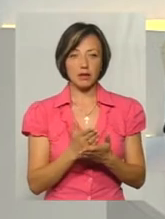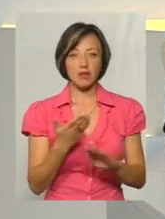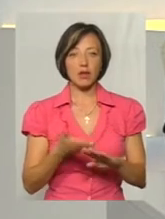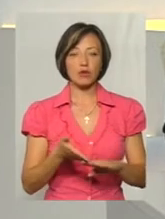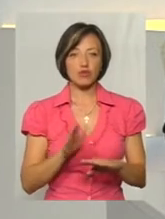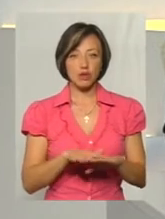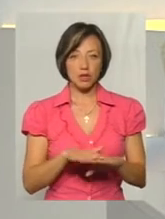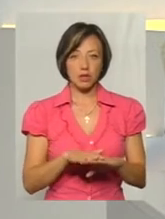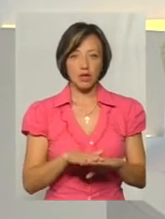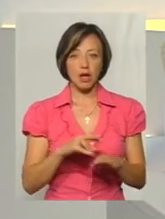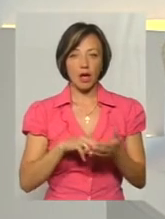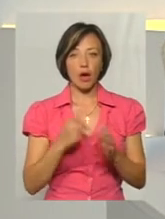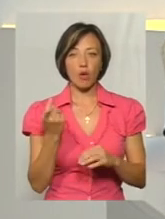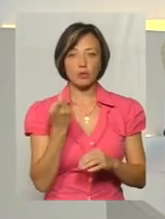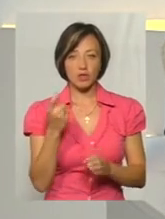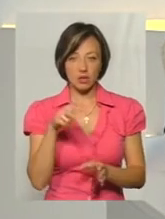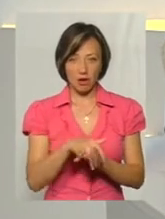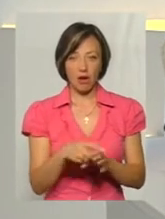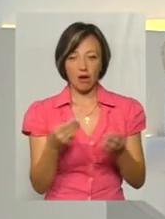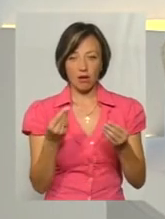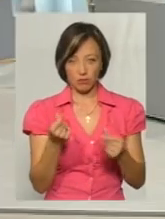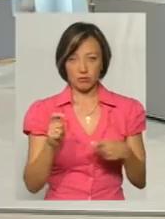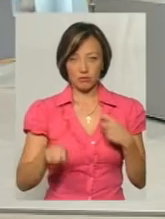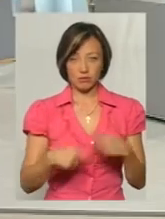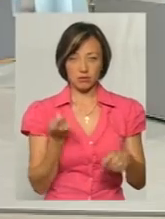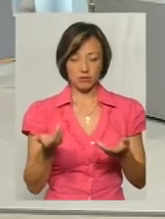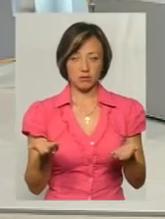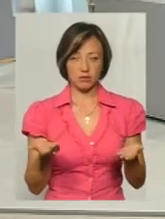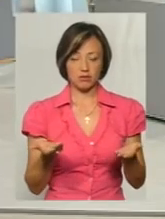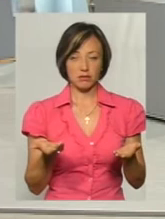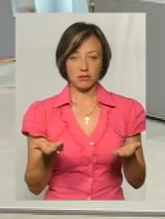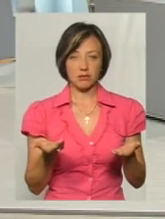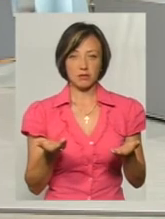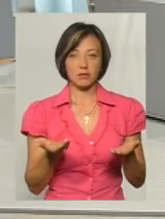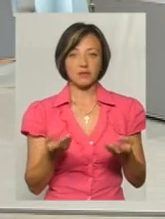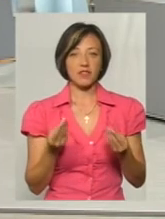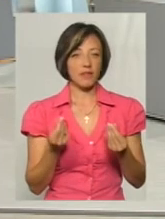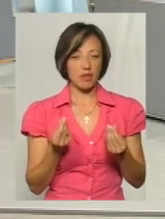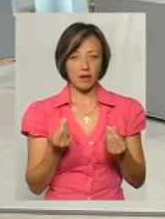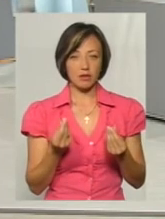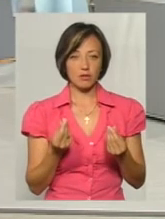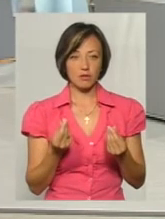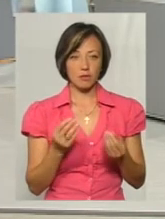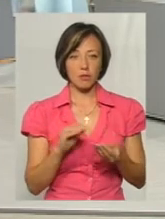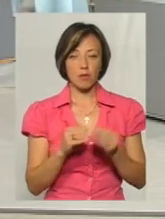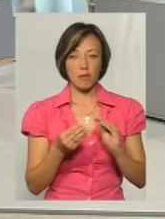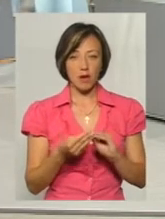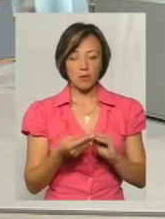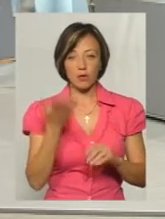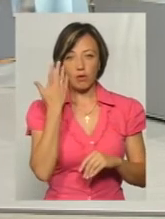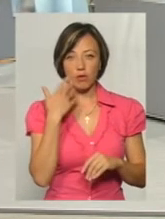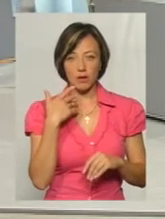тяжкий економічний тягар, так, оскільки дуже фінансово тяжко,